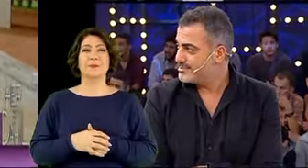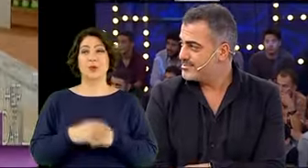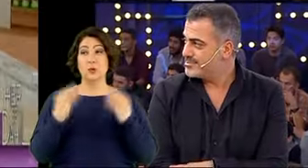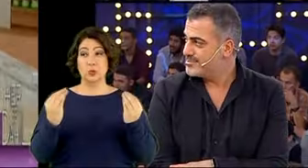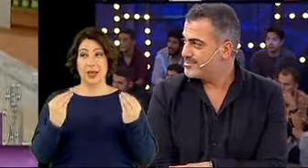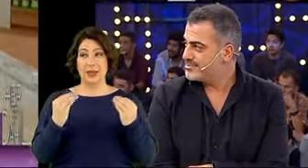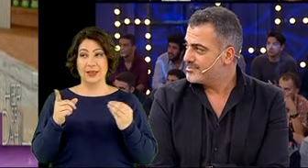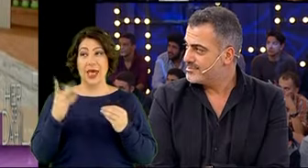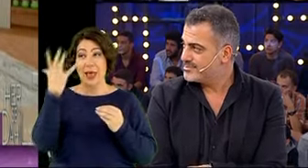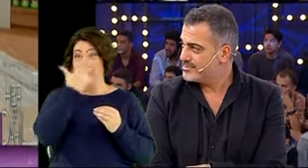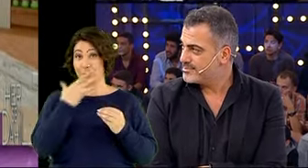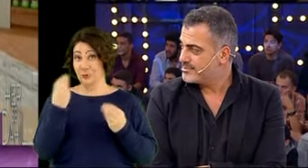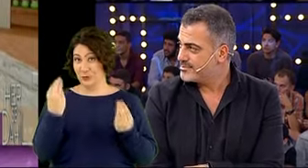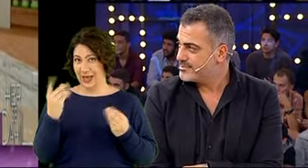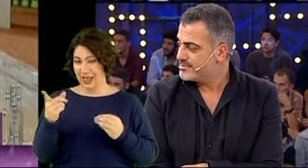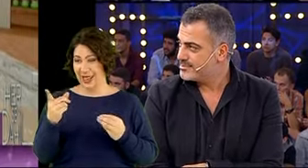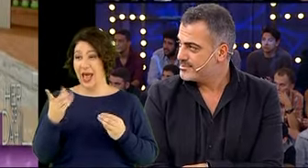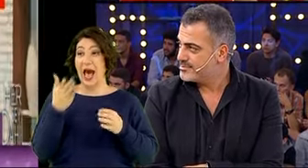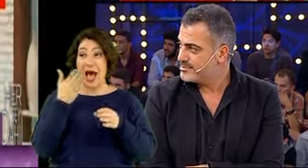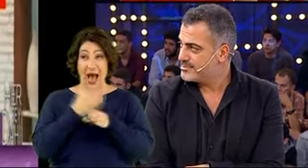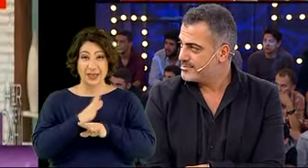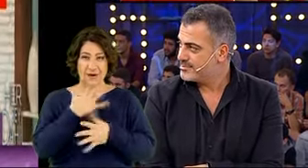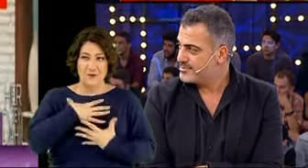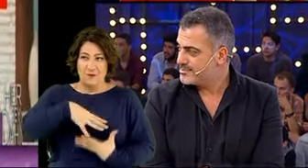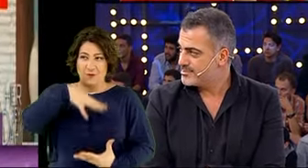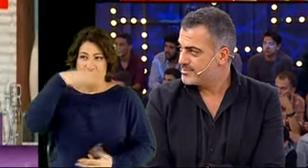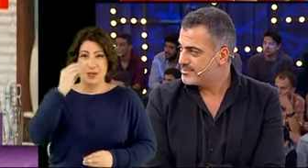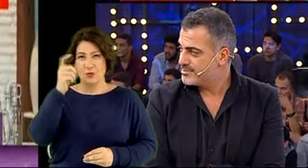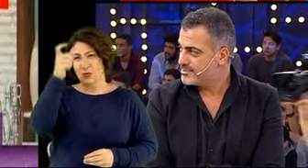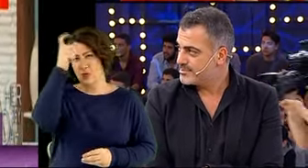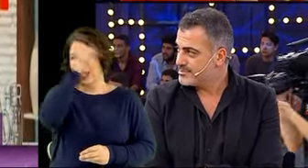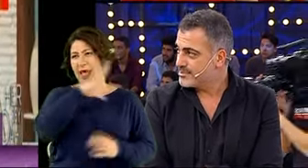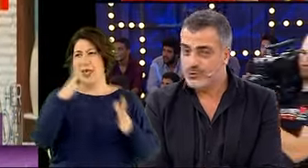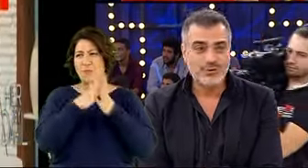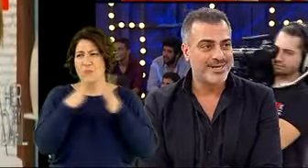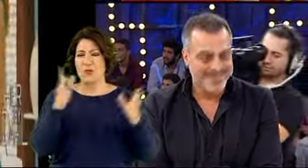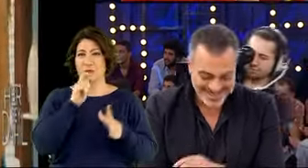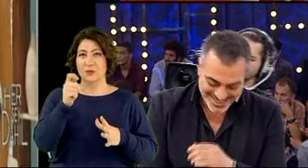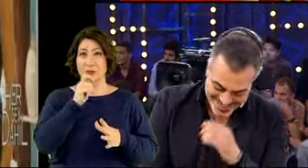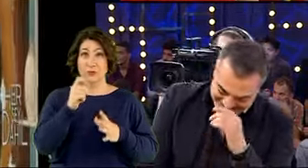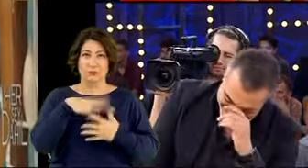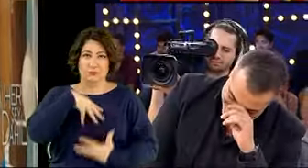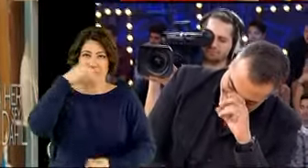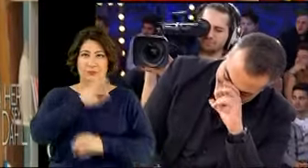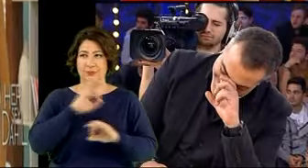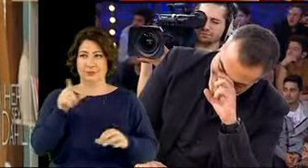Güzel. Hem yüzü güzel. Hem hakikaten çok fit. Türkiye'nin en fit sunucusu öyle söyleyeyim. En fit sunucusu mu?